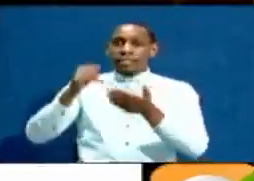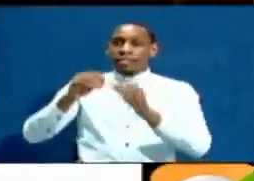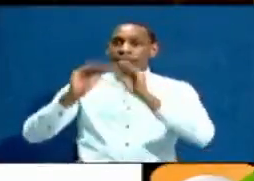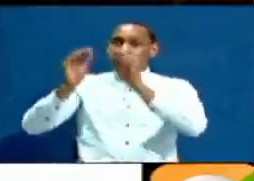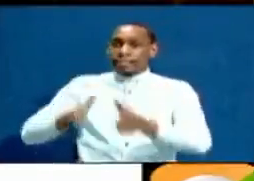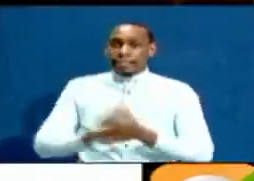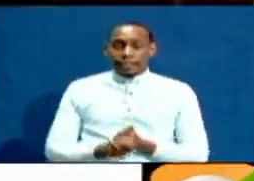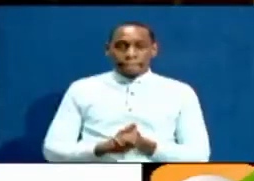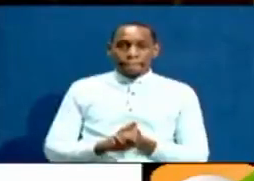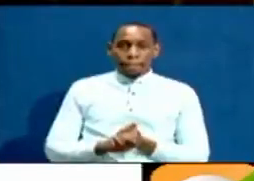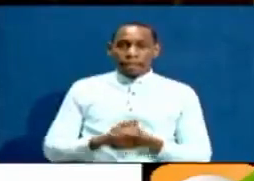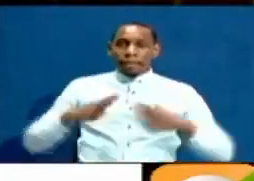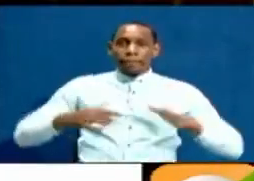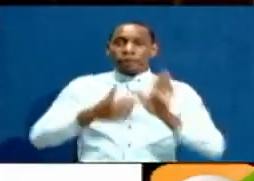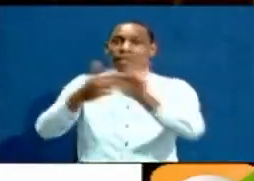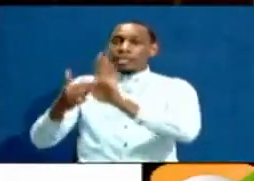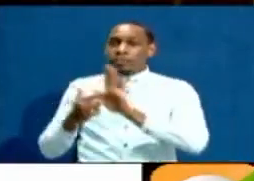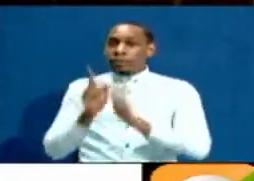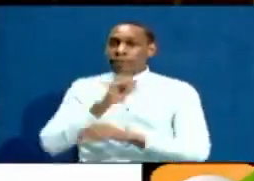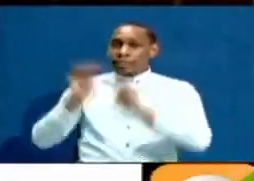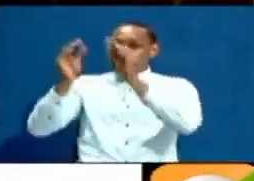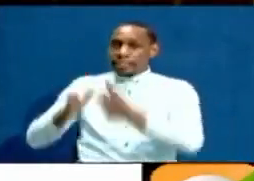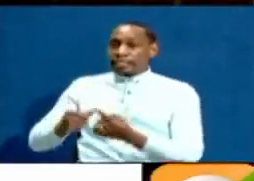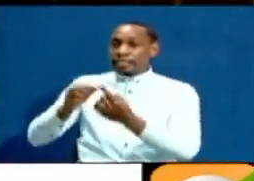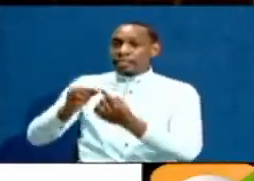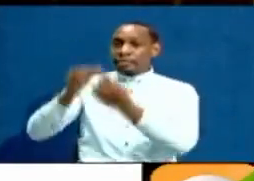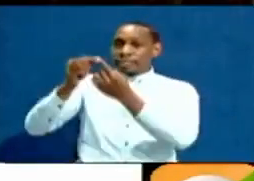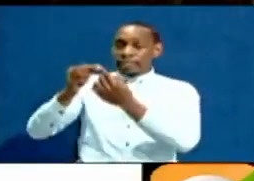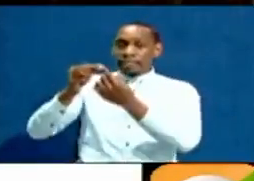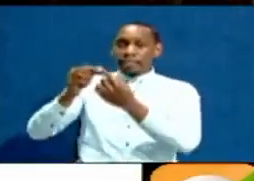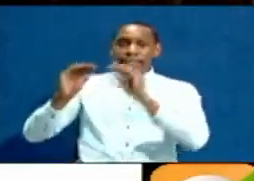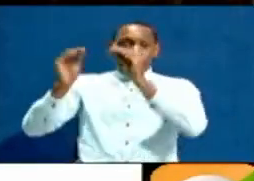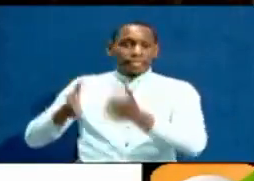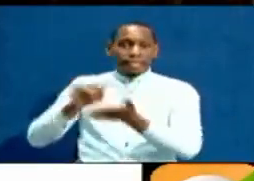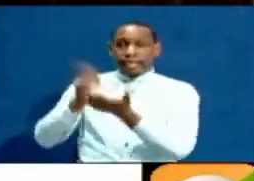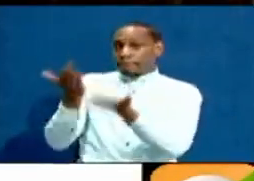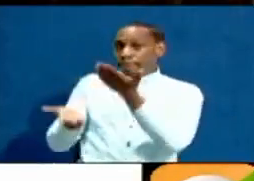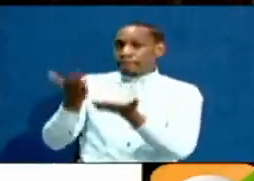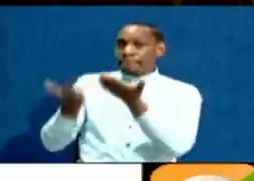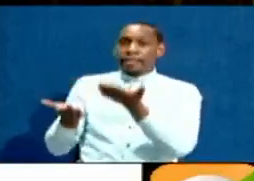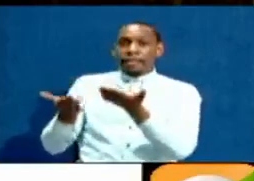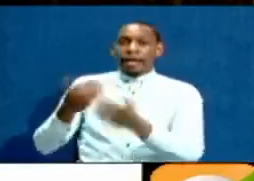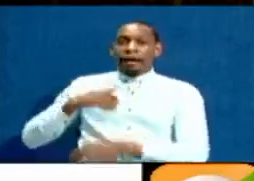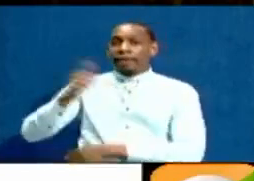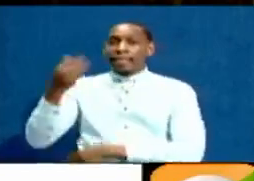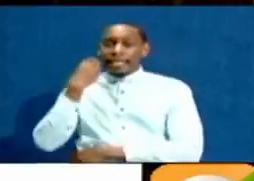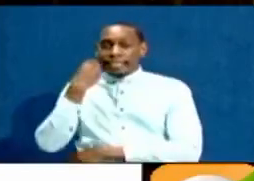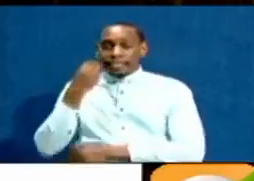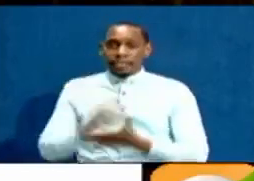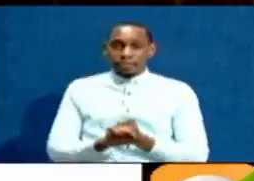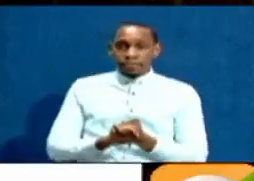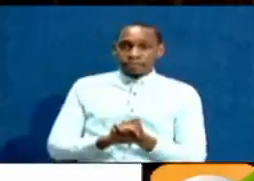walimu. The more exposed people will actually be the teachers, particularly those who may be having underlying